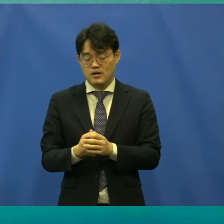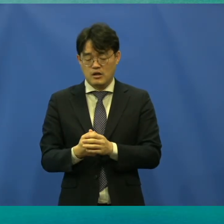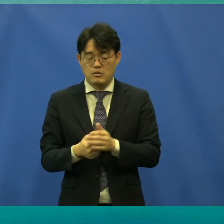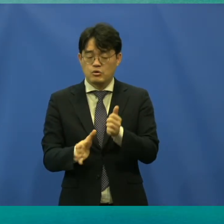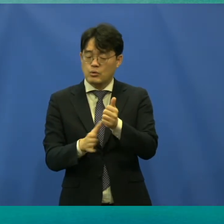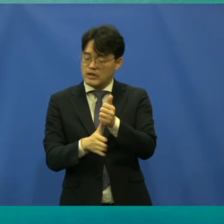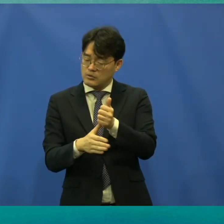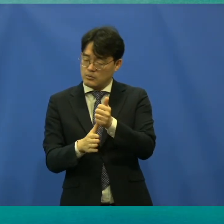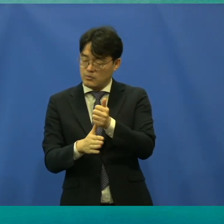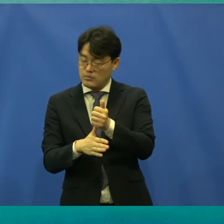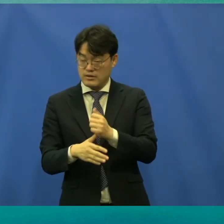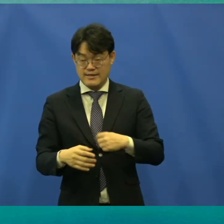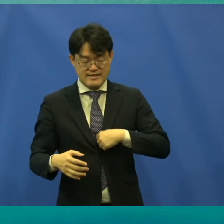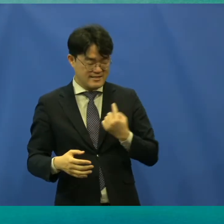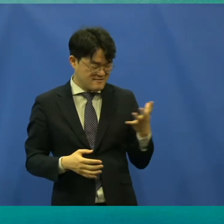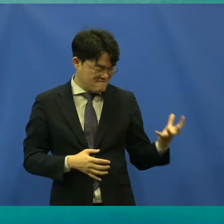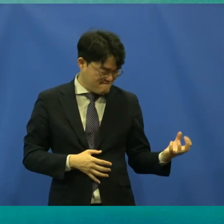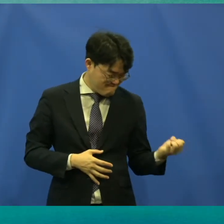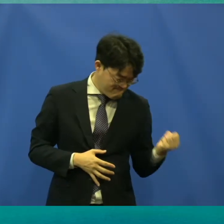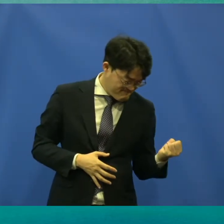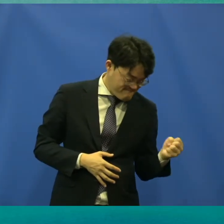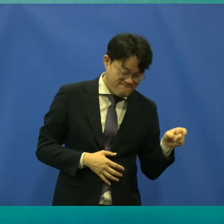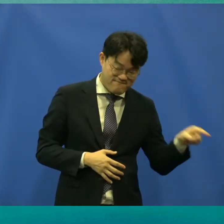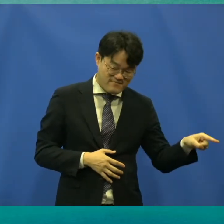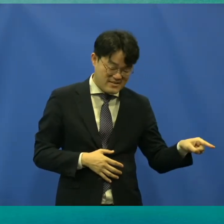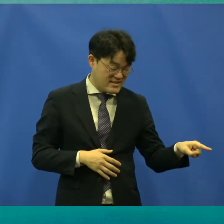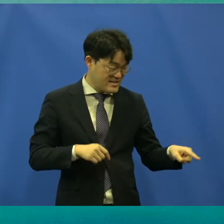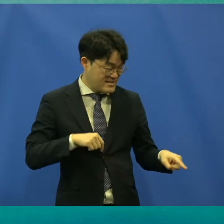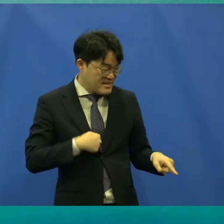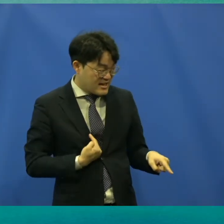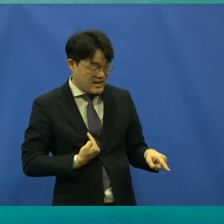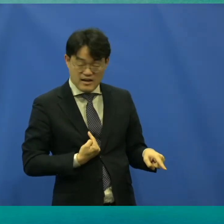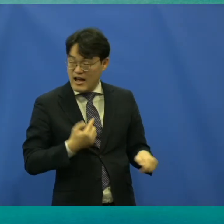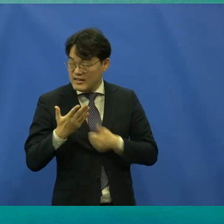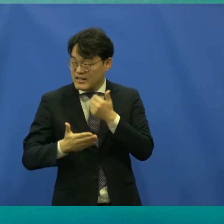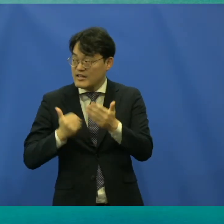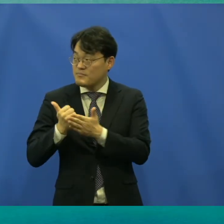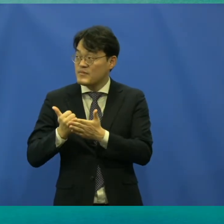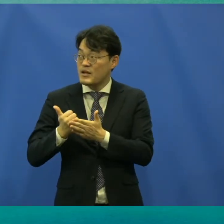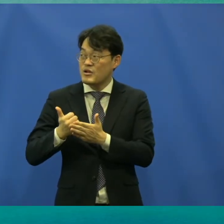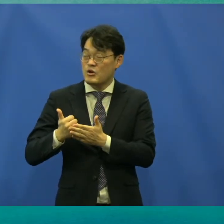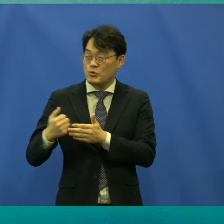꿈꾸었습니다. 하나님이 거대한 풍랑을 일으키시고